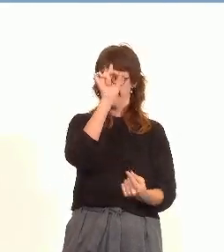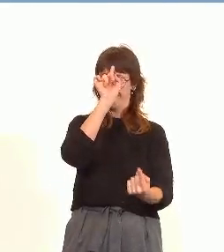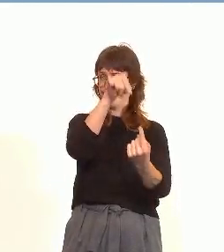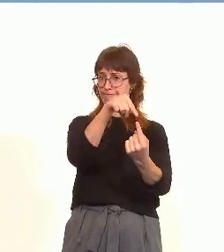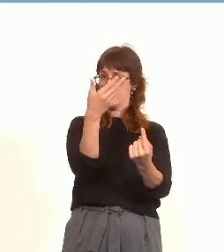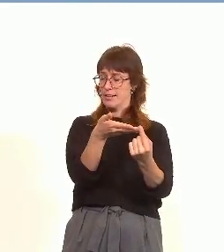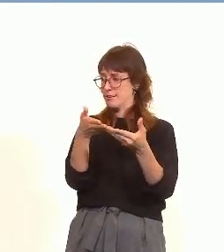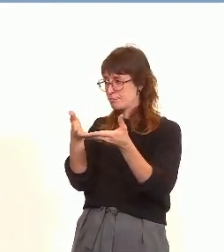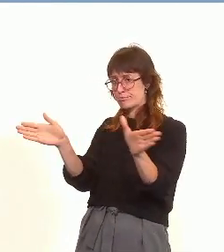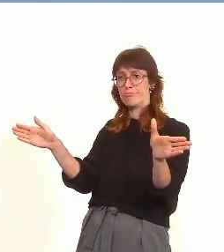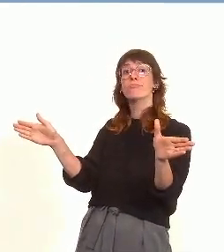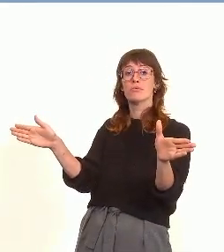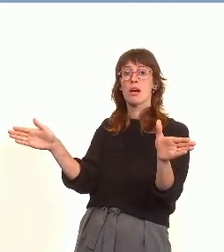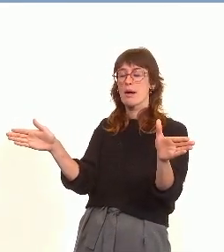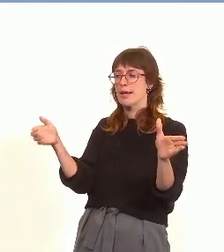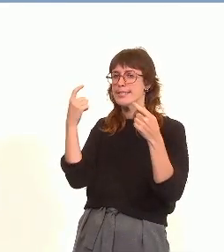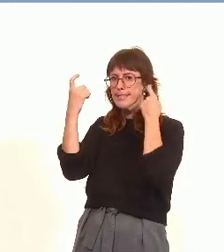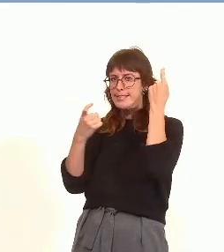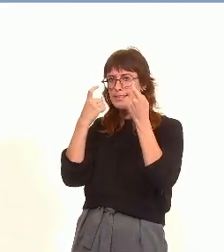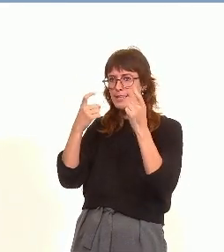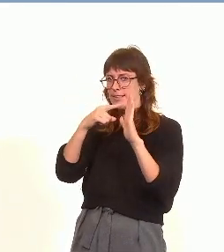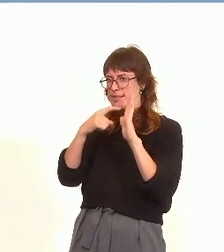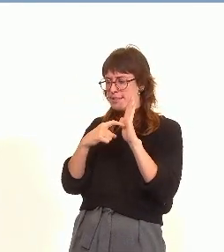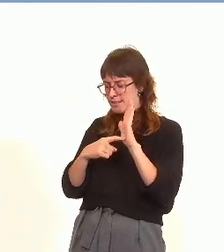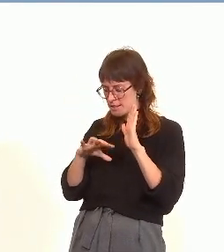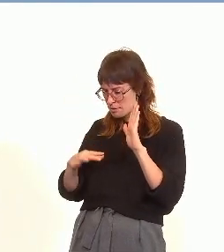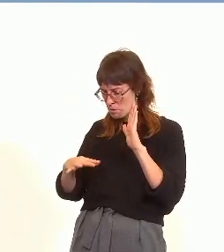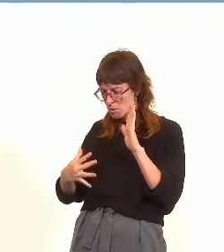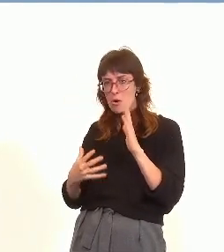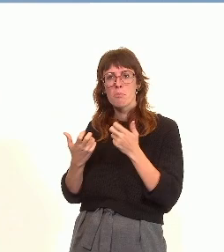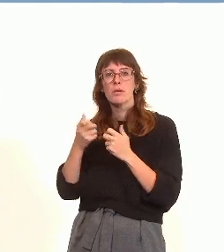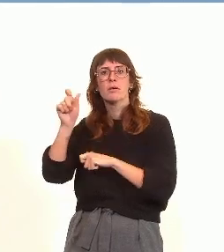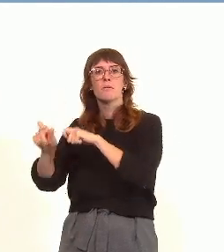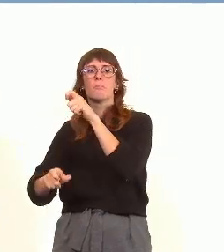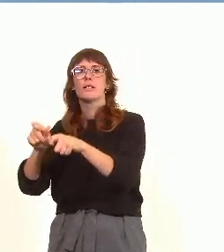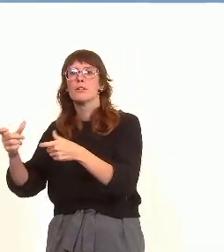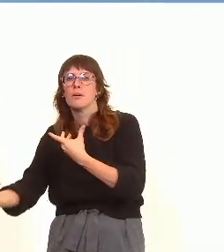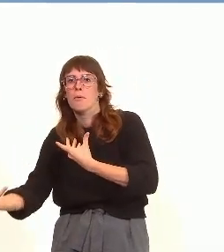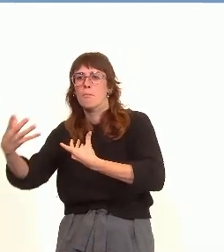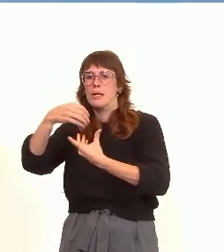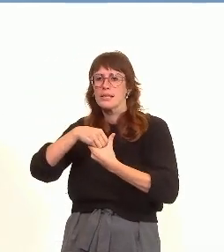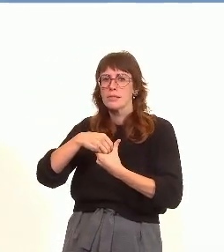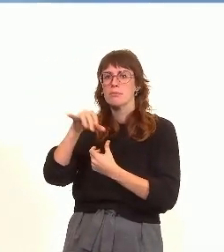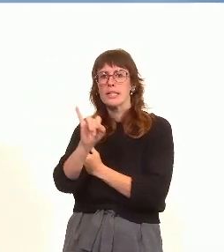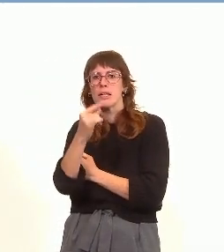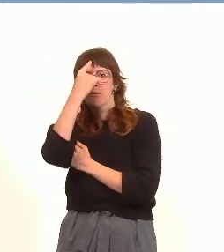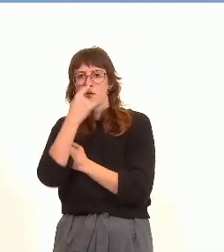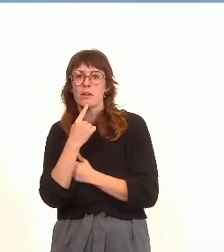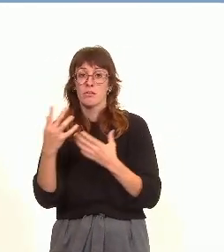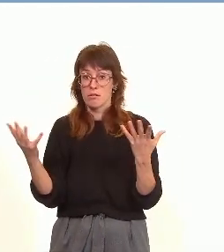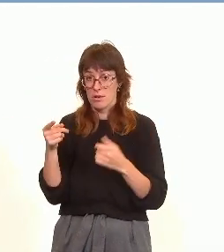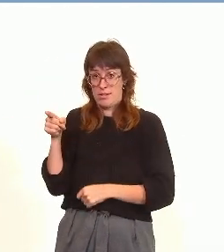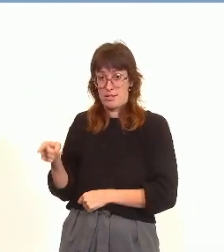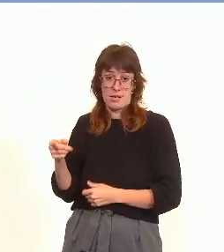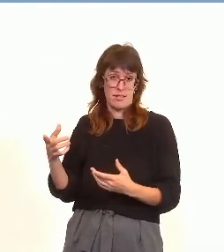questions. La première question, c'est la délimitation du qui participe, du qui est concerné, qui est dans le titre de cette